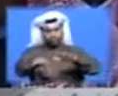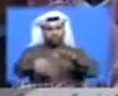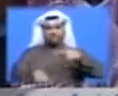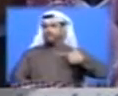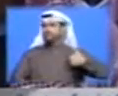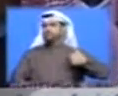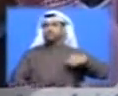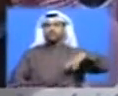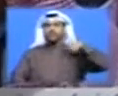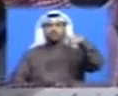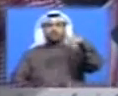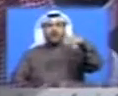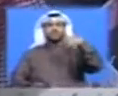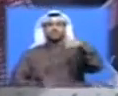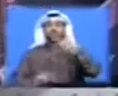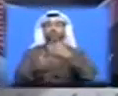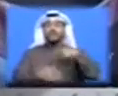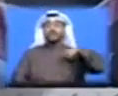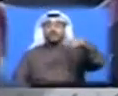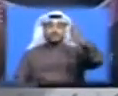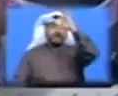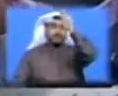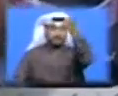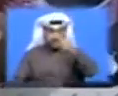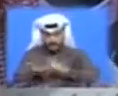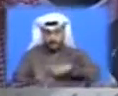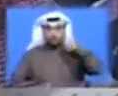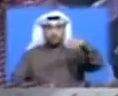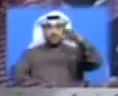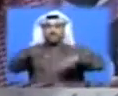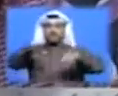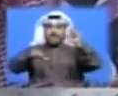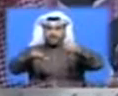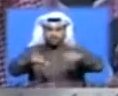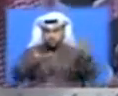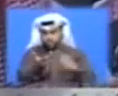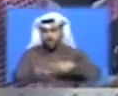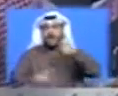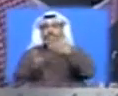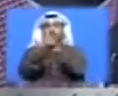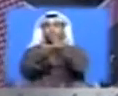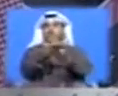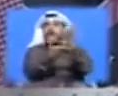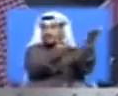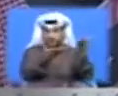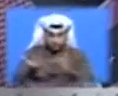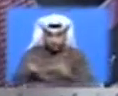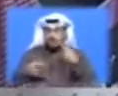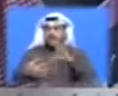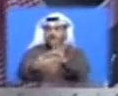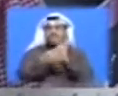معالي نائب رئيس الوزراء وزير الداخليه ومعالي وزير العدل وفريق من الخارجيه والعدل